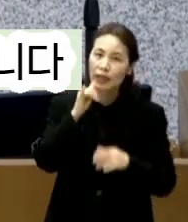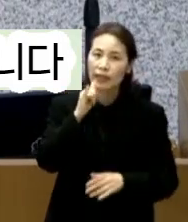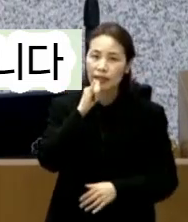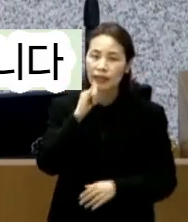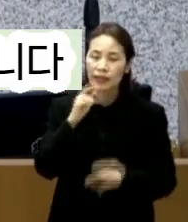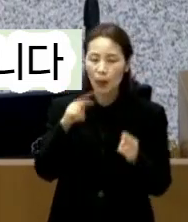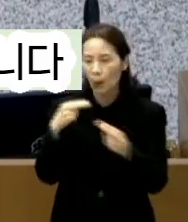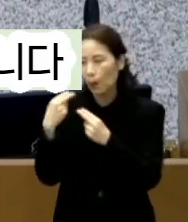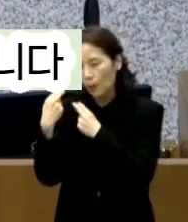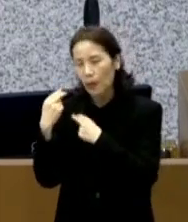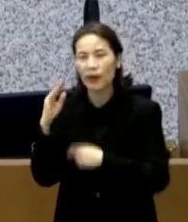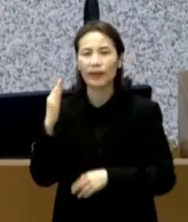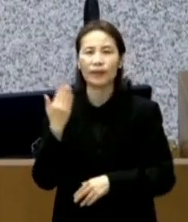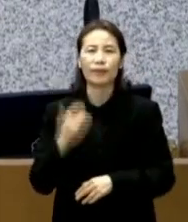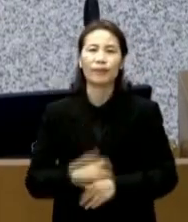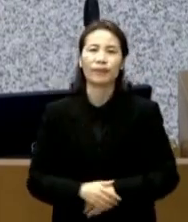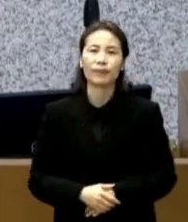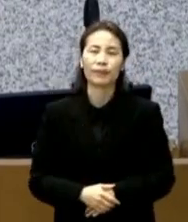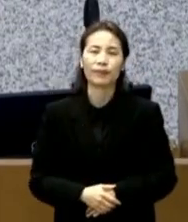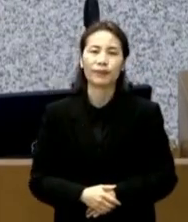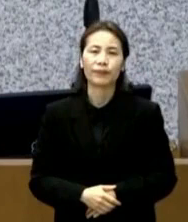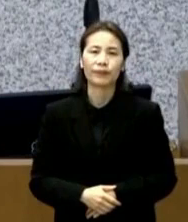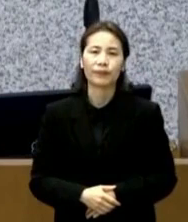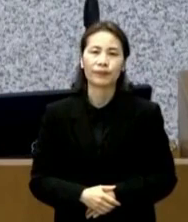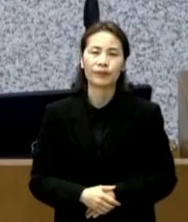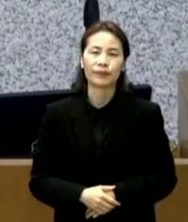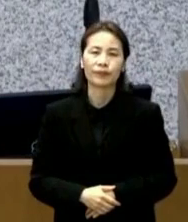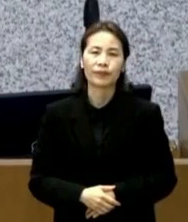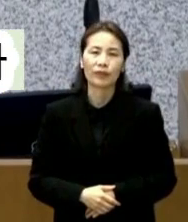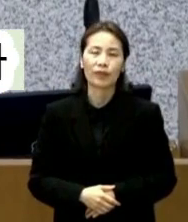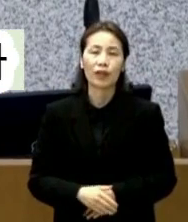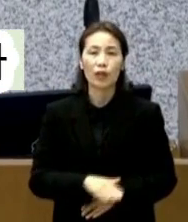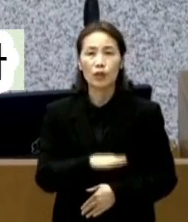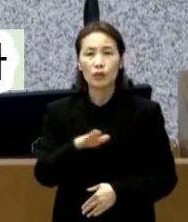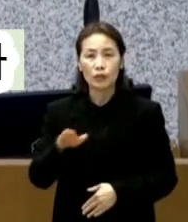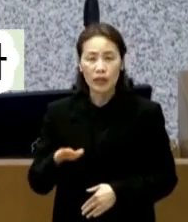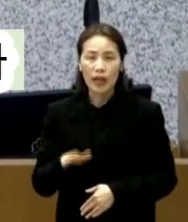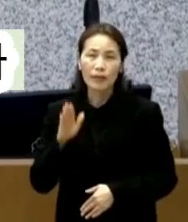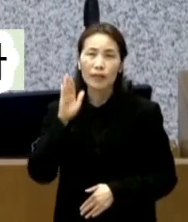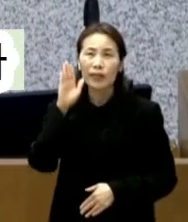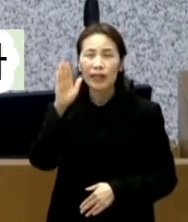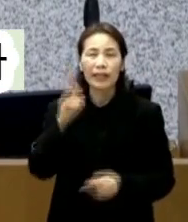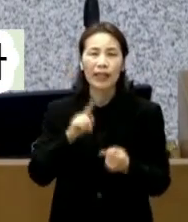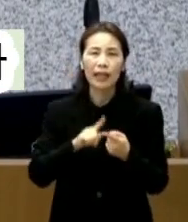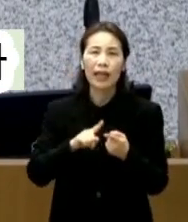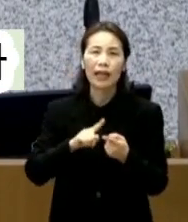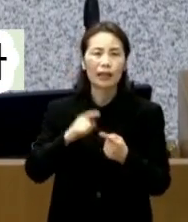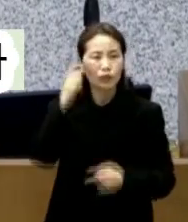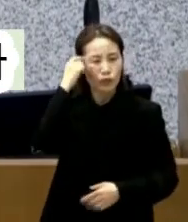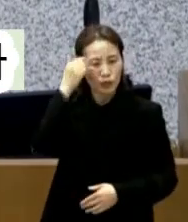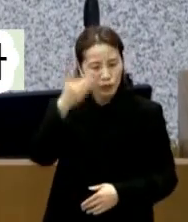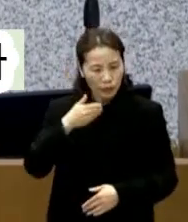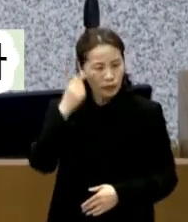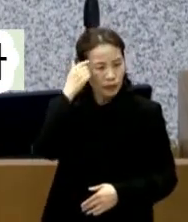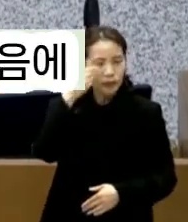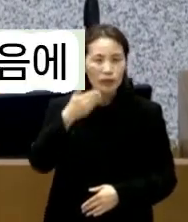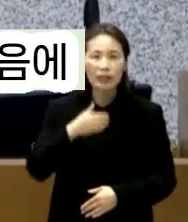수 없습니다. 그날의 상처는 여전히 우리에게 더 나은 사회에 대한 질문을 던지고